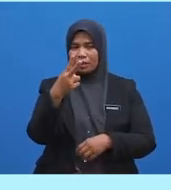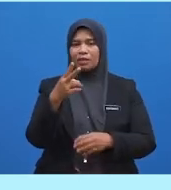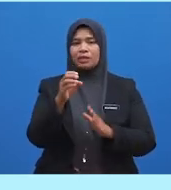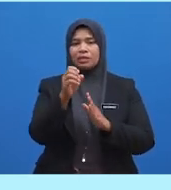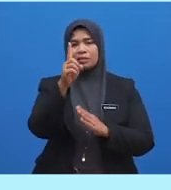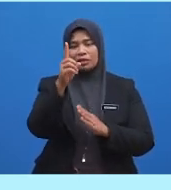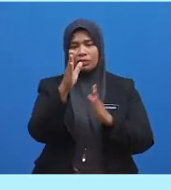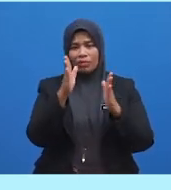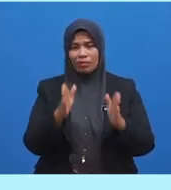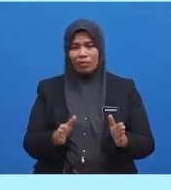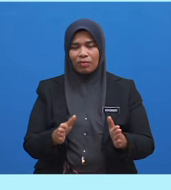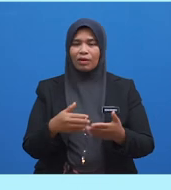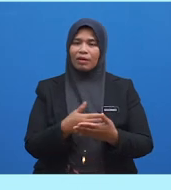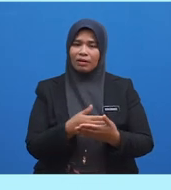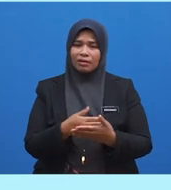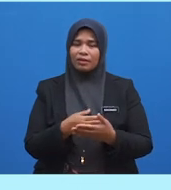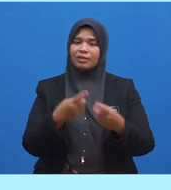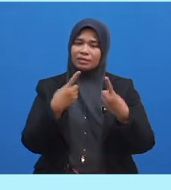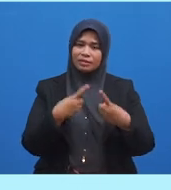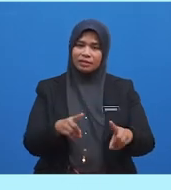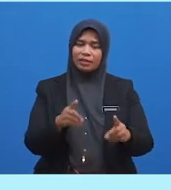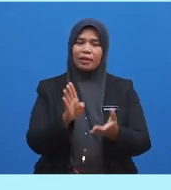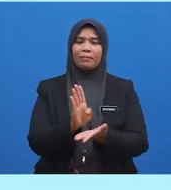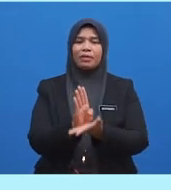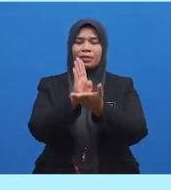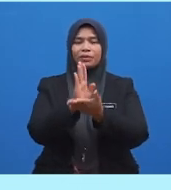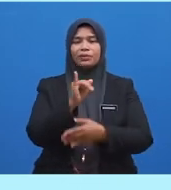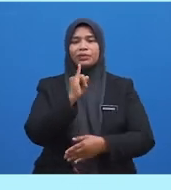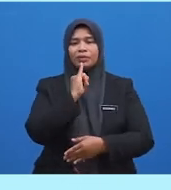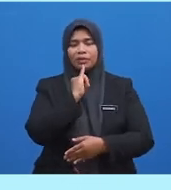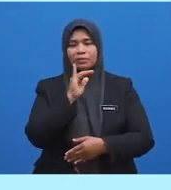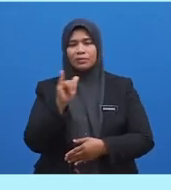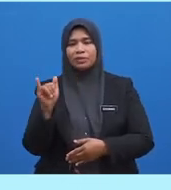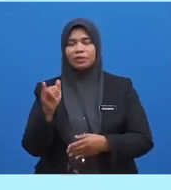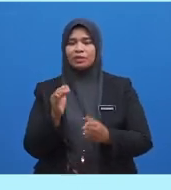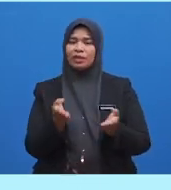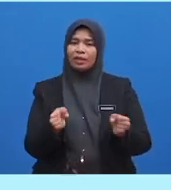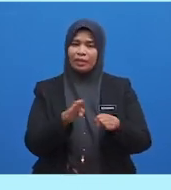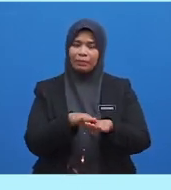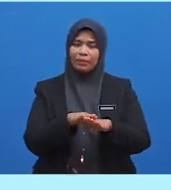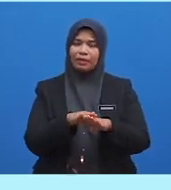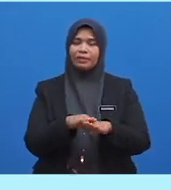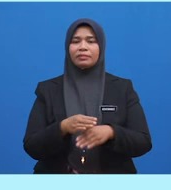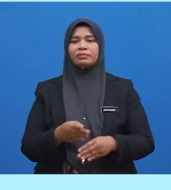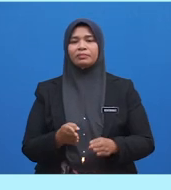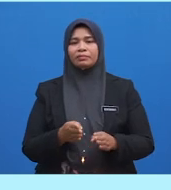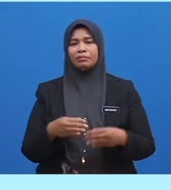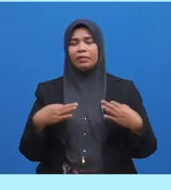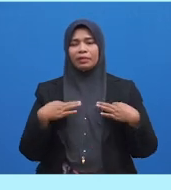seorang anak sedang membantu ibunya melipat baju